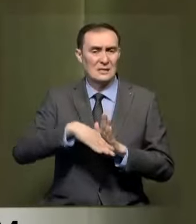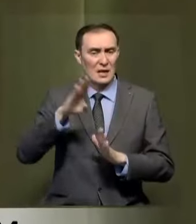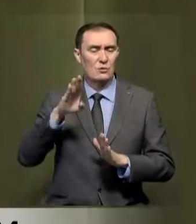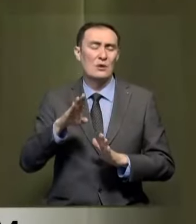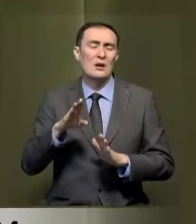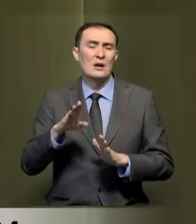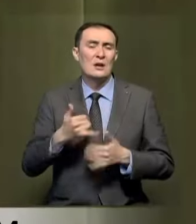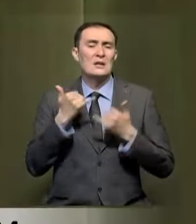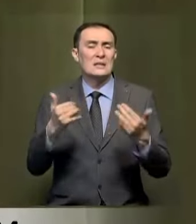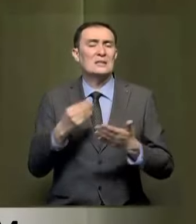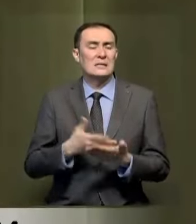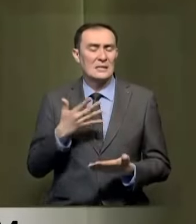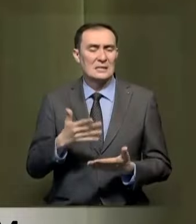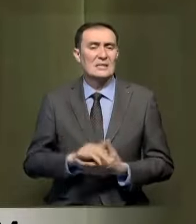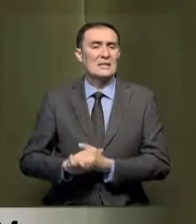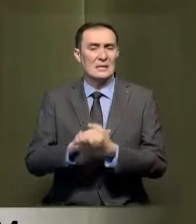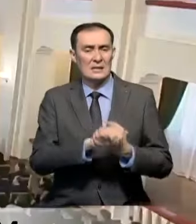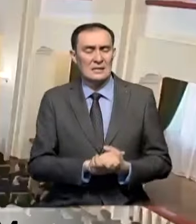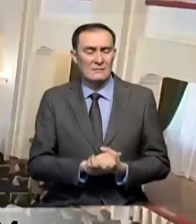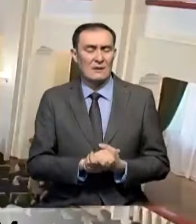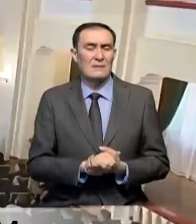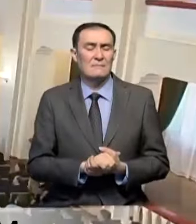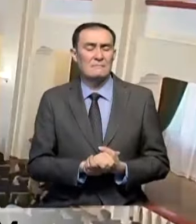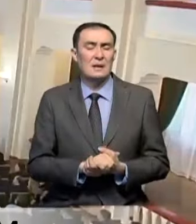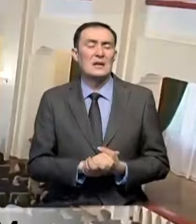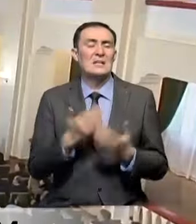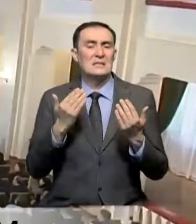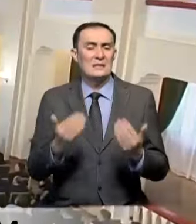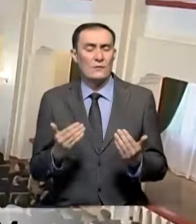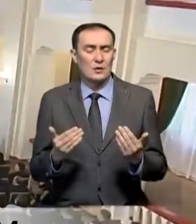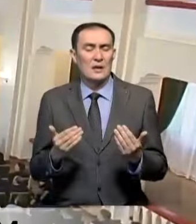превозно нно единства и солидарного